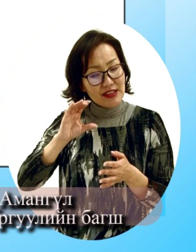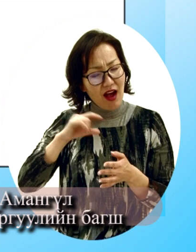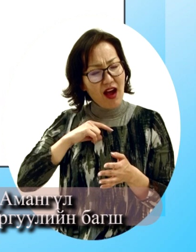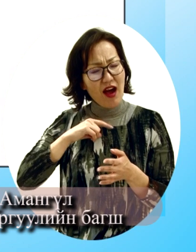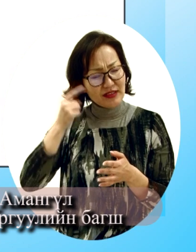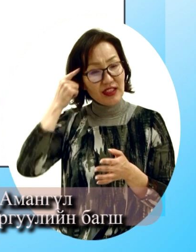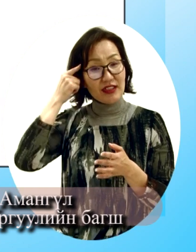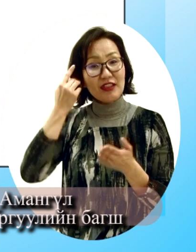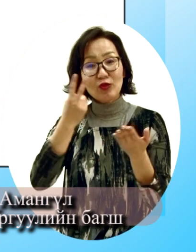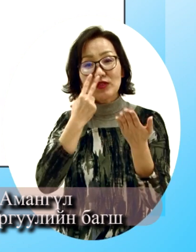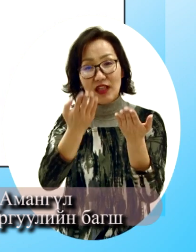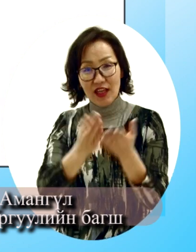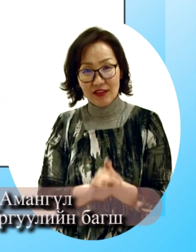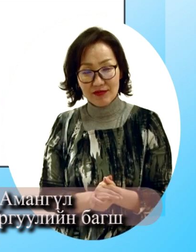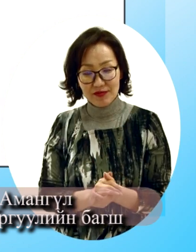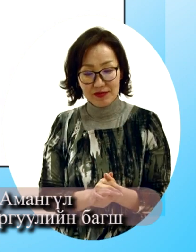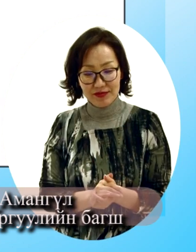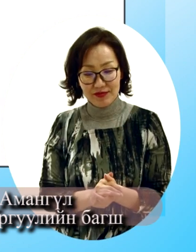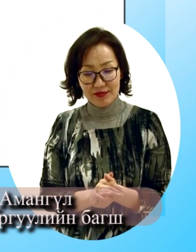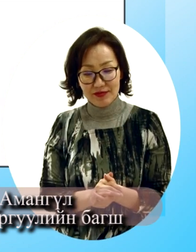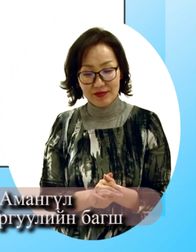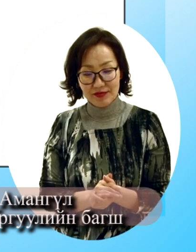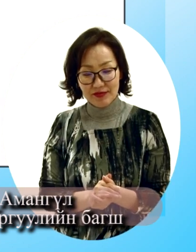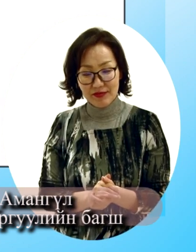Ойланайық. Текшеге байланысты білімізді еске түсірейік.